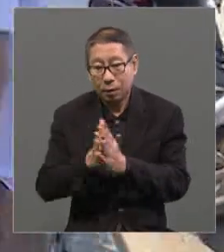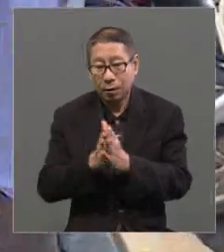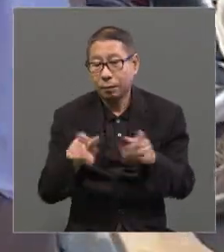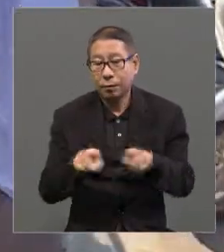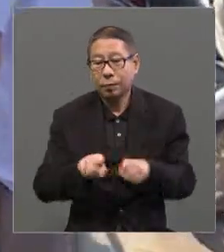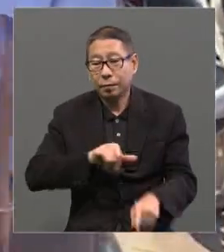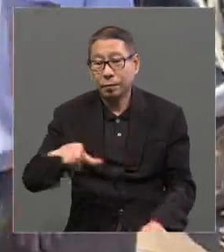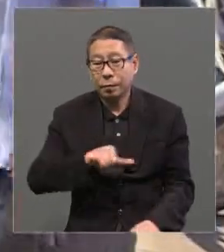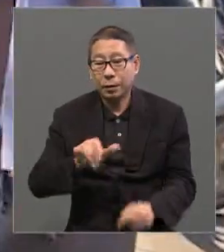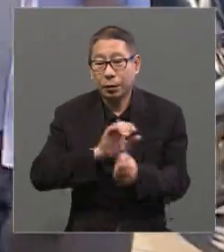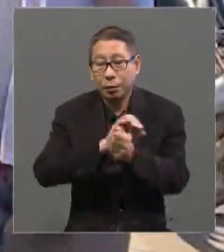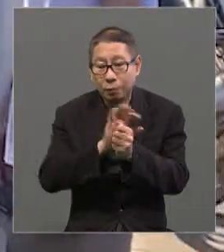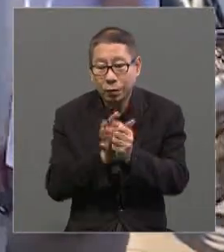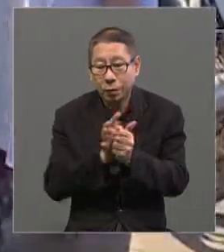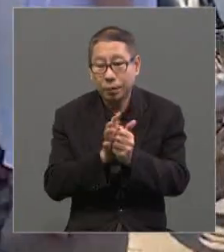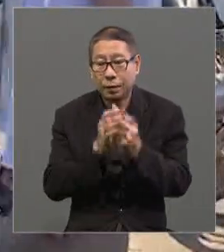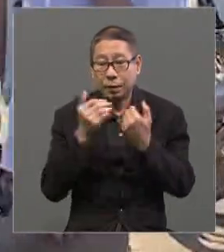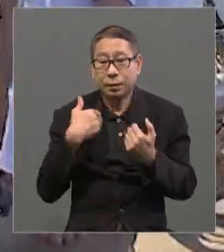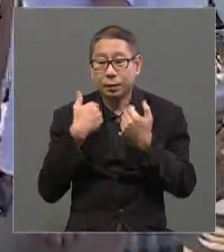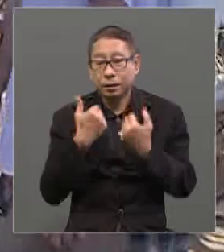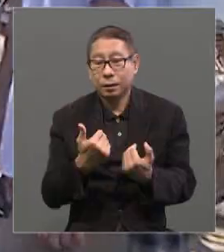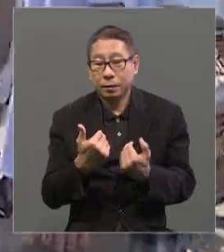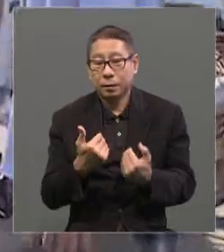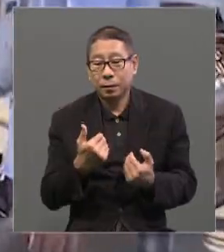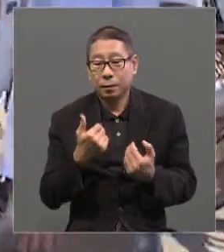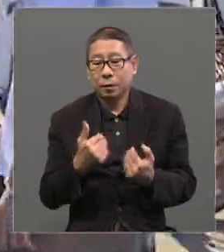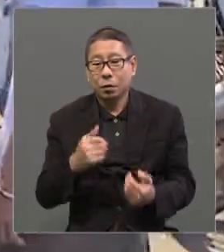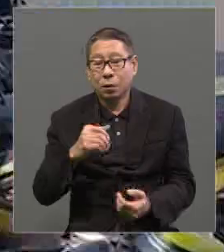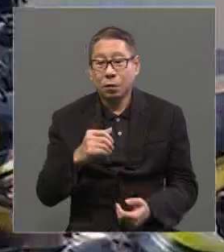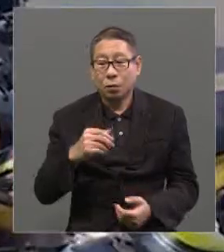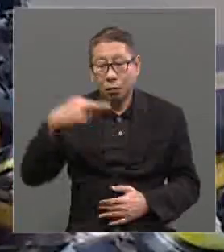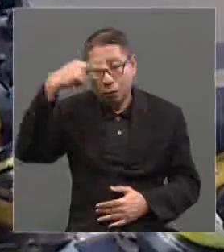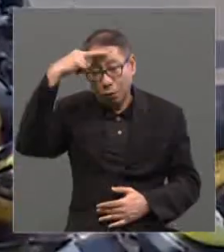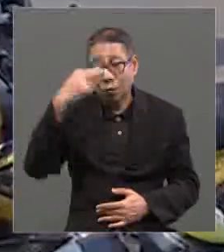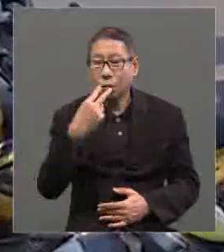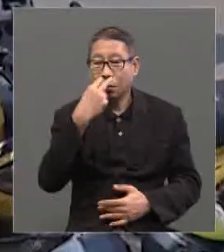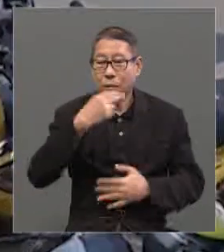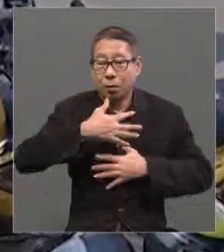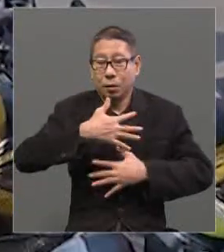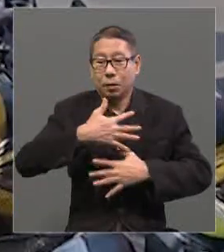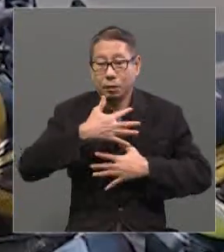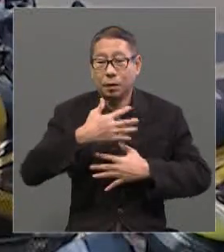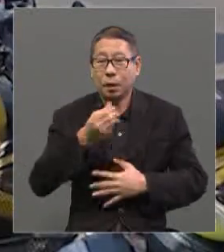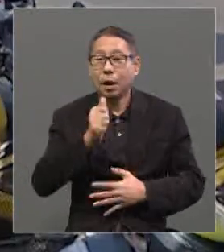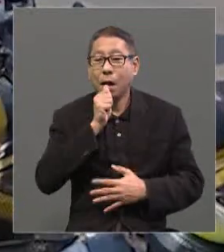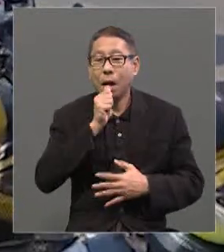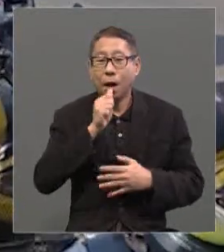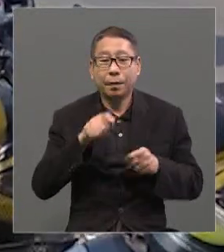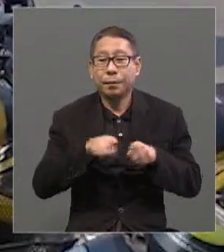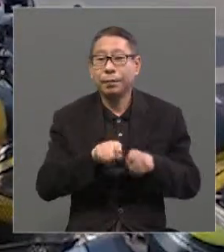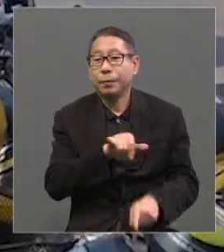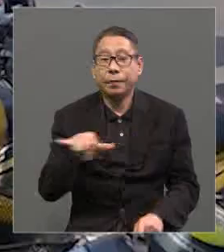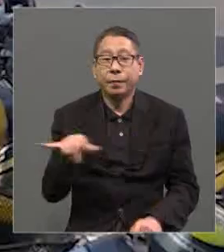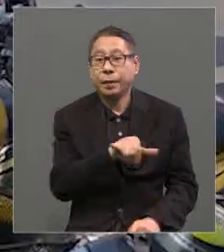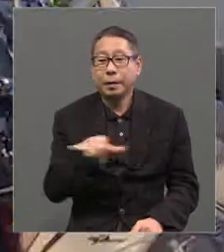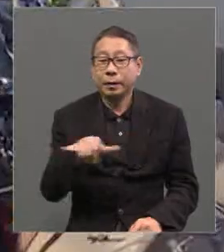19เนี่ยมันคลี่คลายหลายคนก็ผ่อนกาดลงมันไม่ใช่แค่โรคทางเดินหายใจไงเรื่องของโรคทางเดินอาหารมันก็มาด้วยเช่นเดียวกันเพราะฉะนั้น